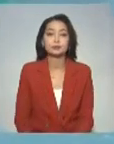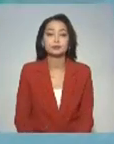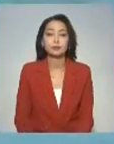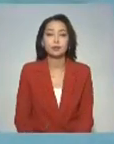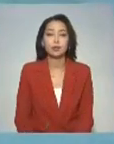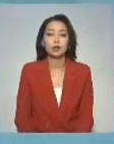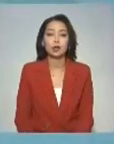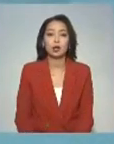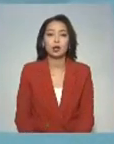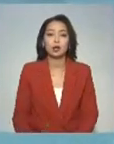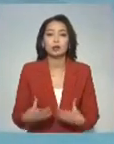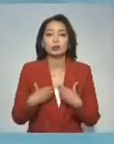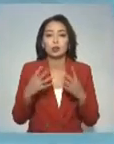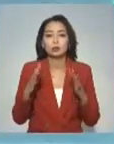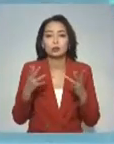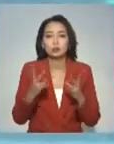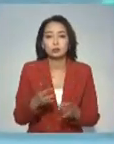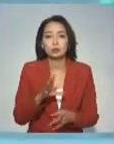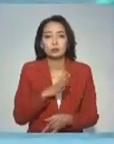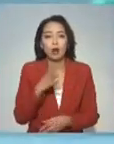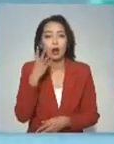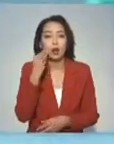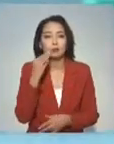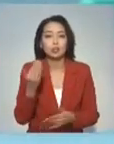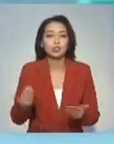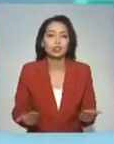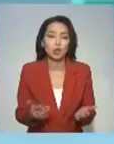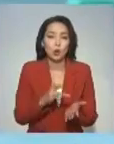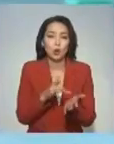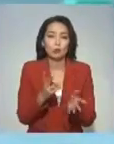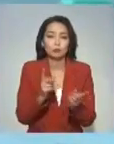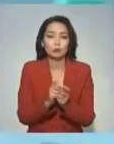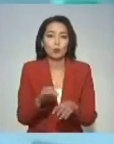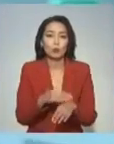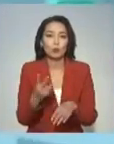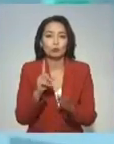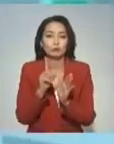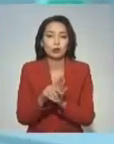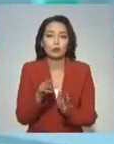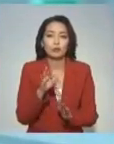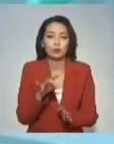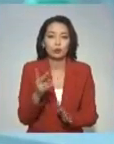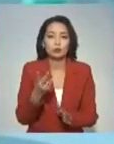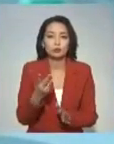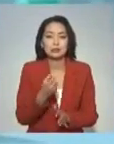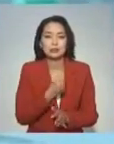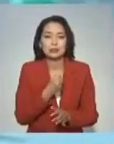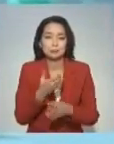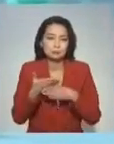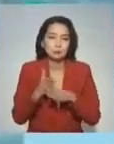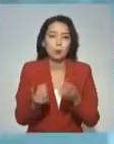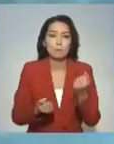курьезный случай произошел в Алматы жительница Мегаполиса Поругалась с мужем и отправилась во двор чтобы со злости разбить его машину